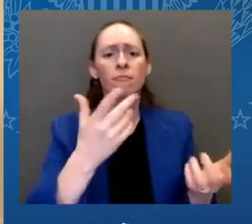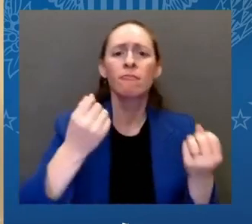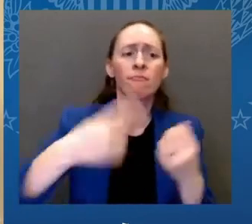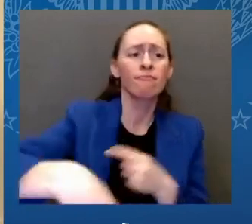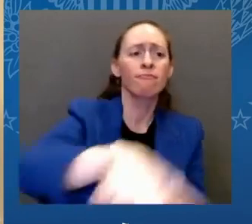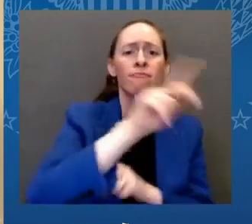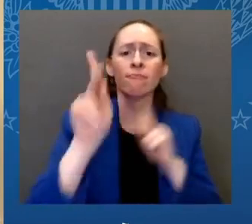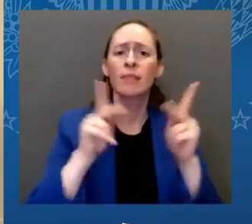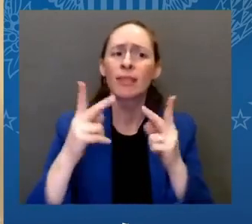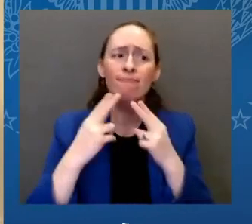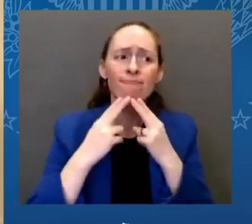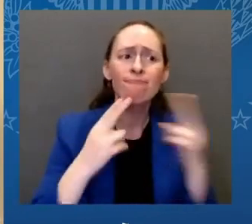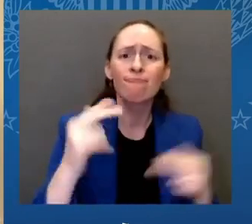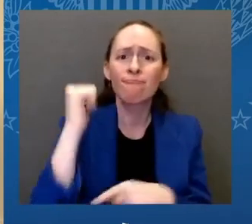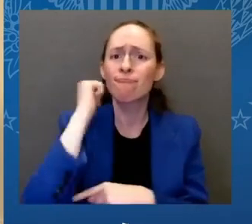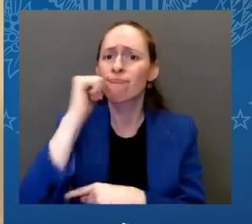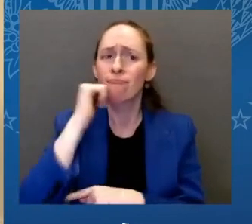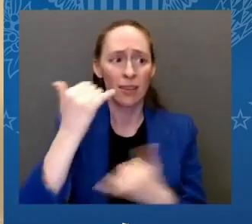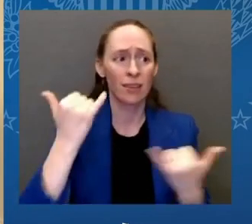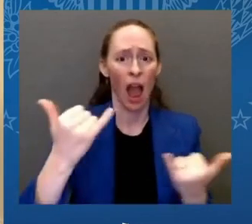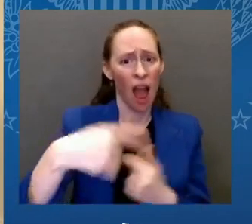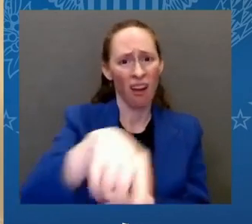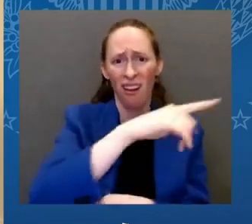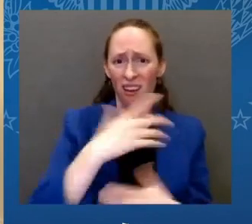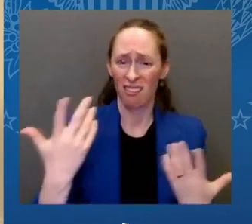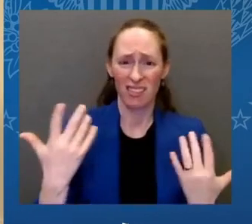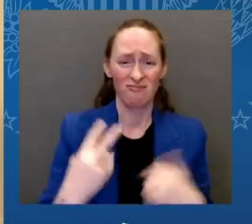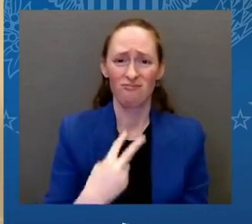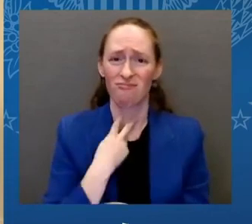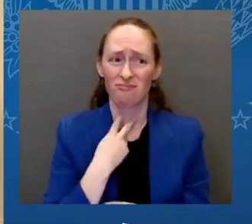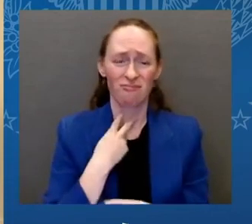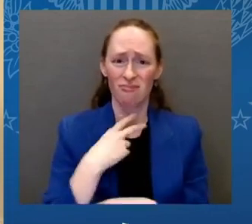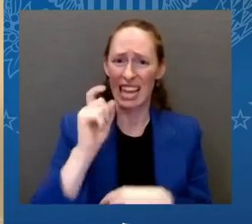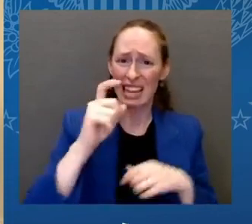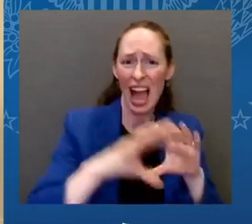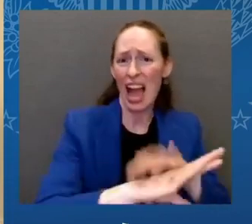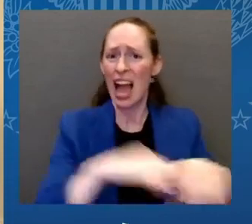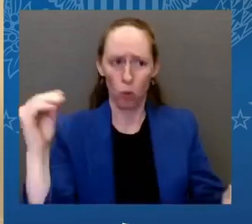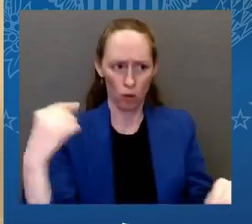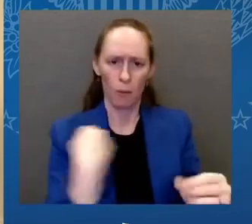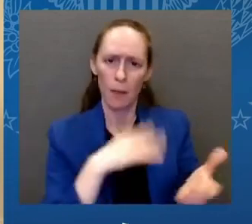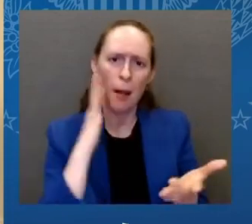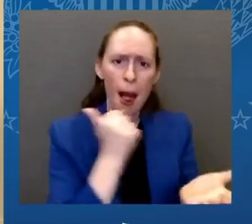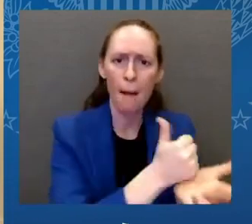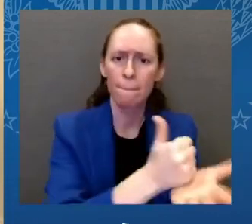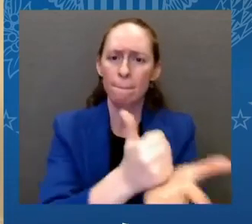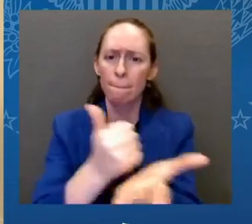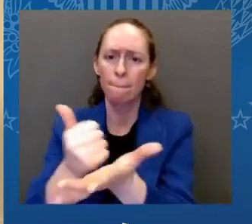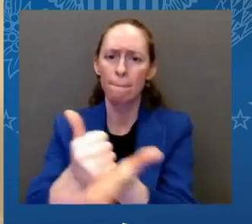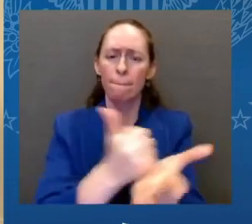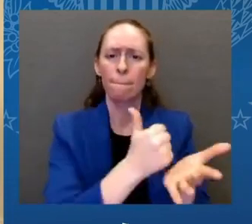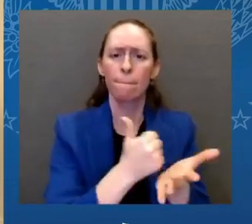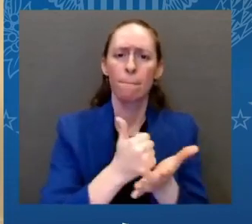змушені полишити свої домівки через путінську війну. І ми